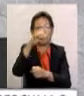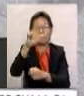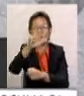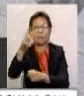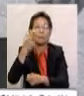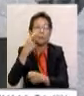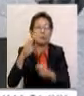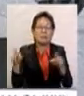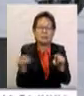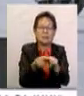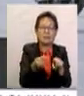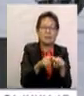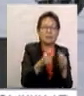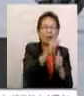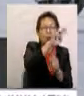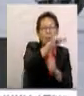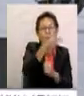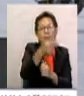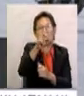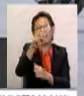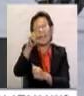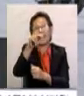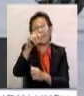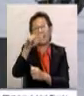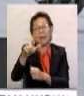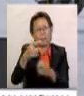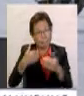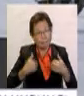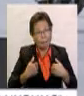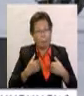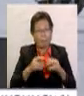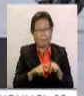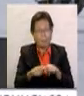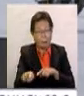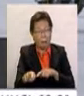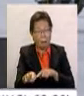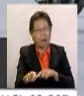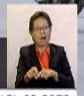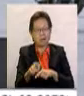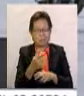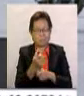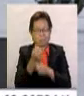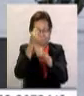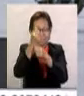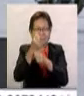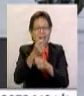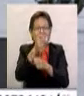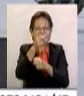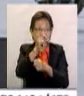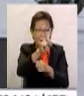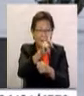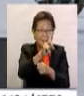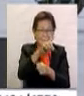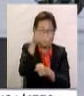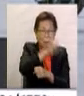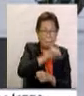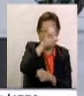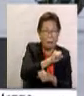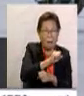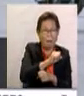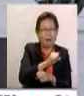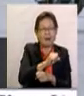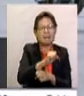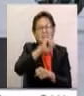terikat sama mata dengan Muhammad Daniel Syahmi namun memiliki kelebihan jumlah 3 kemenangan. Namun Daniel bakal terlepas aksi